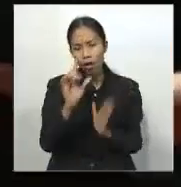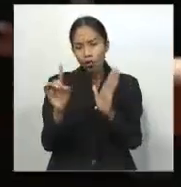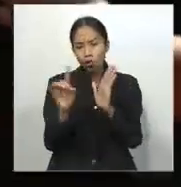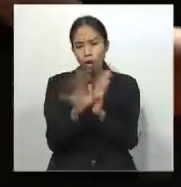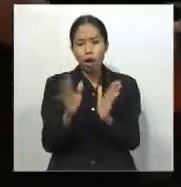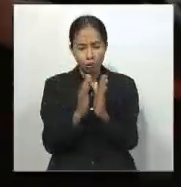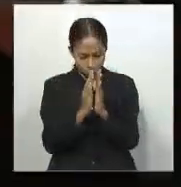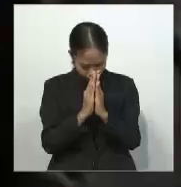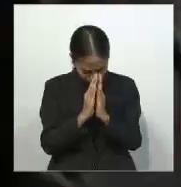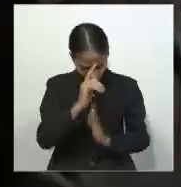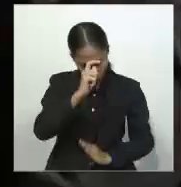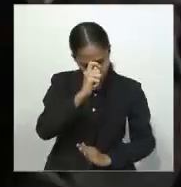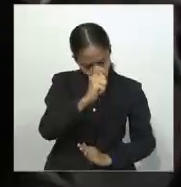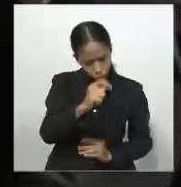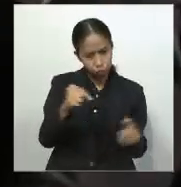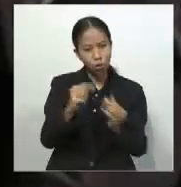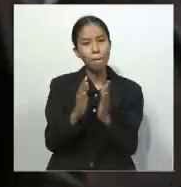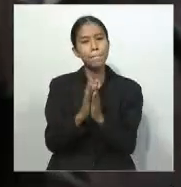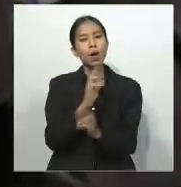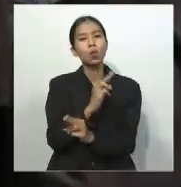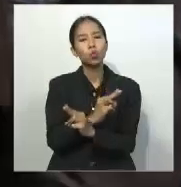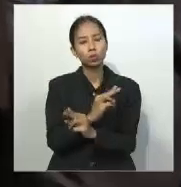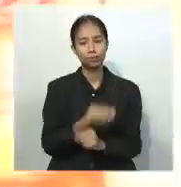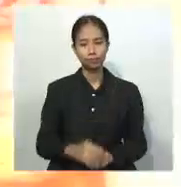ราบสักการะสรีระสังขารหลวงพ่อคูณค่ะ